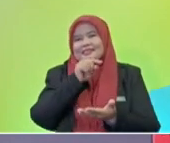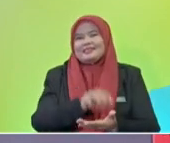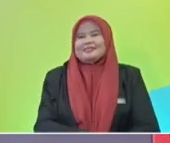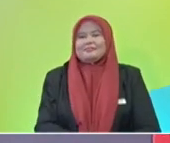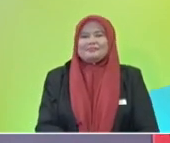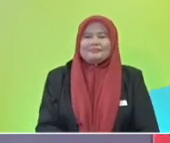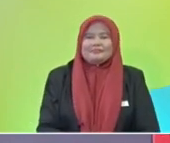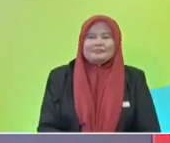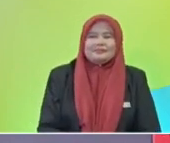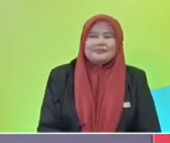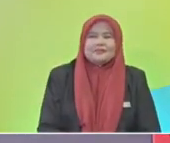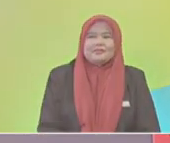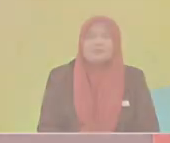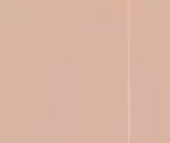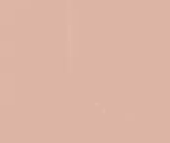TV